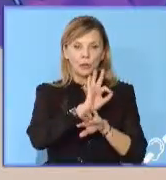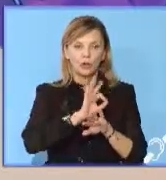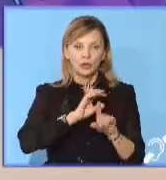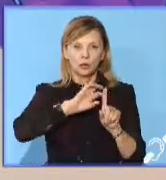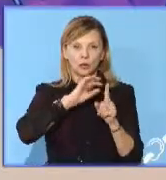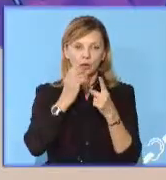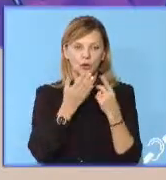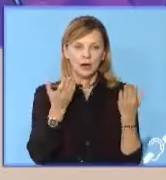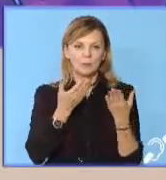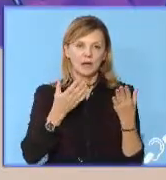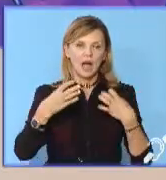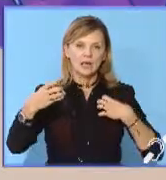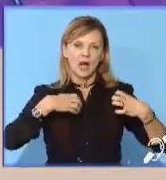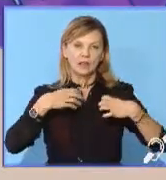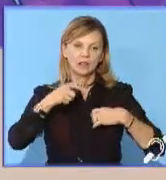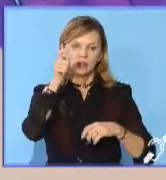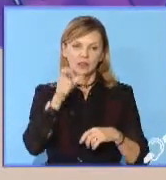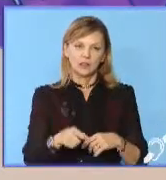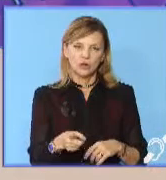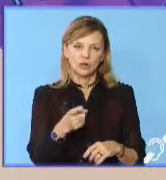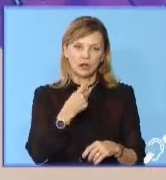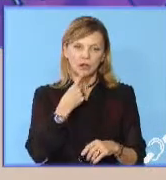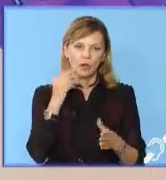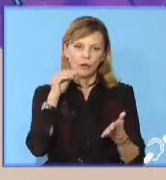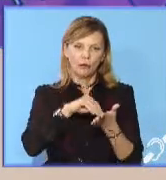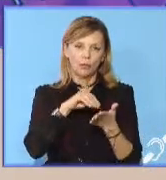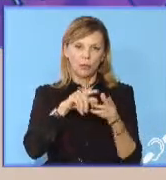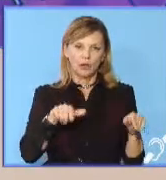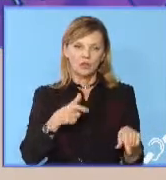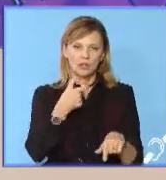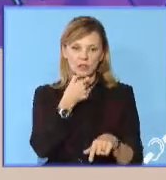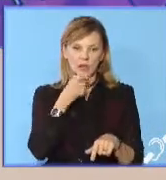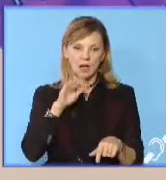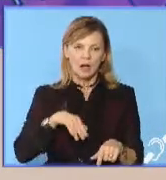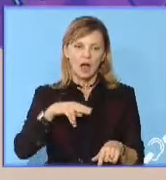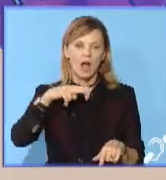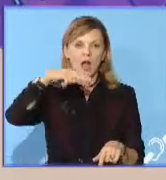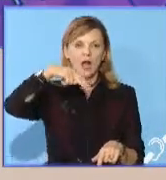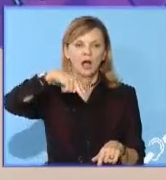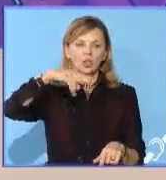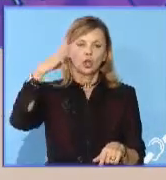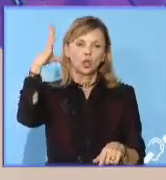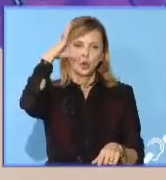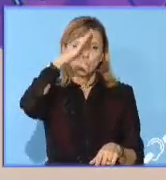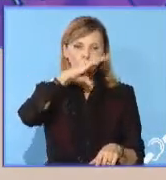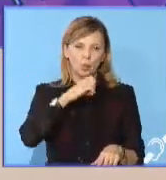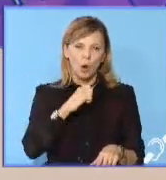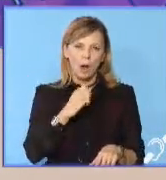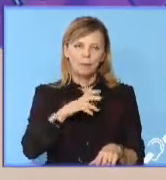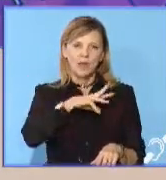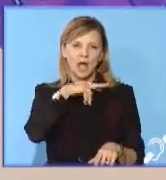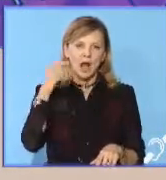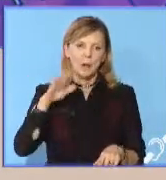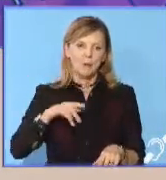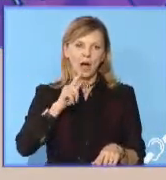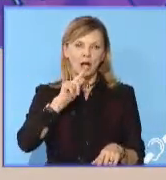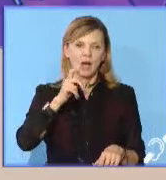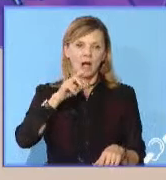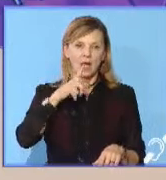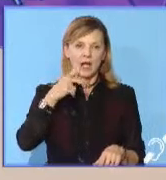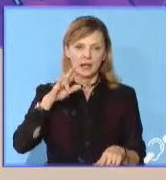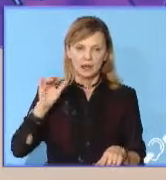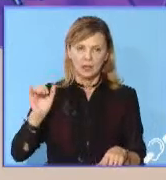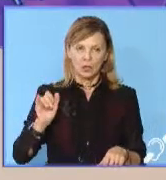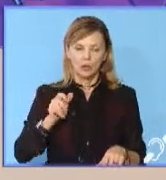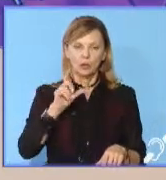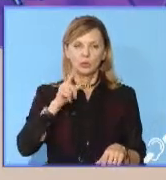Invazia este proiectul cultural pe care artiștii creveni îl propun anul acesta în cadrul evenimentului Noaptea Albă a Galeriilor. Publicul are astfel